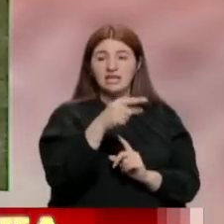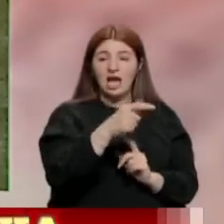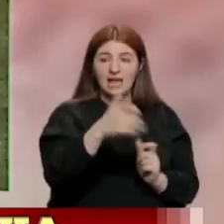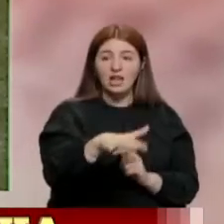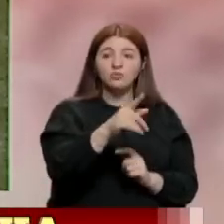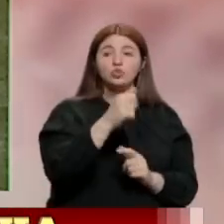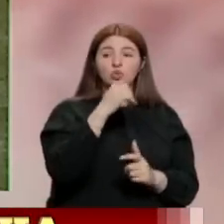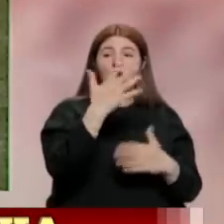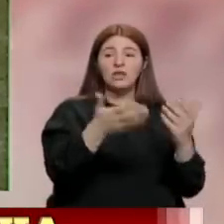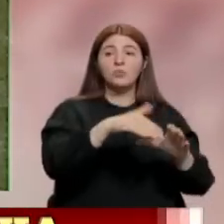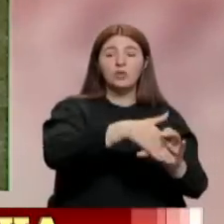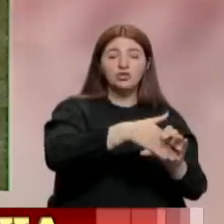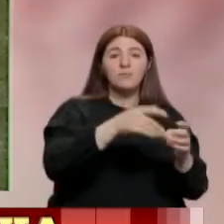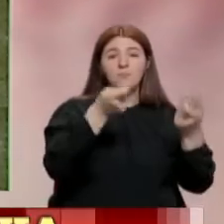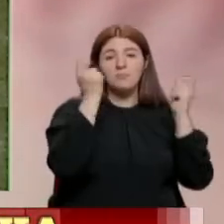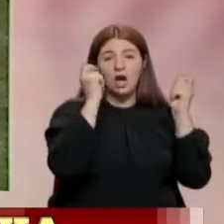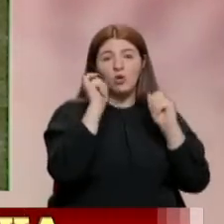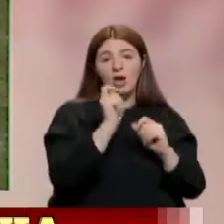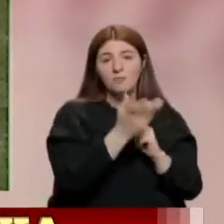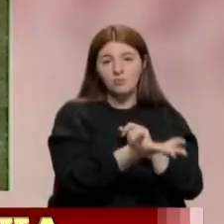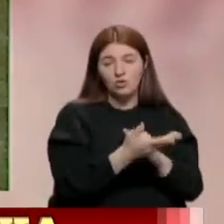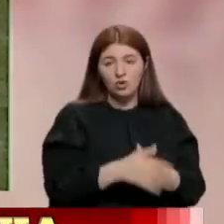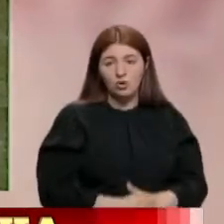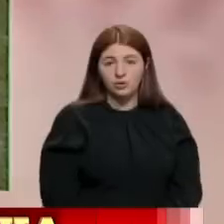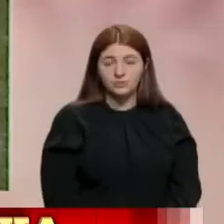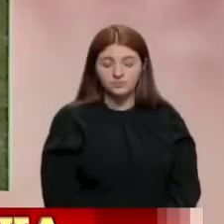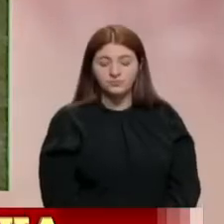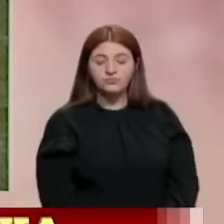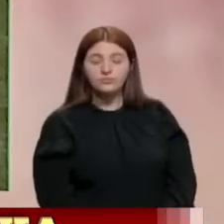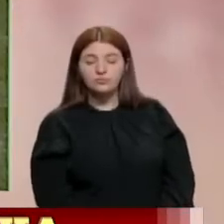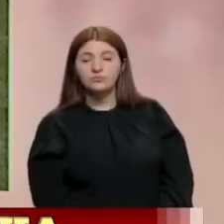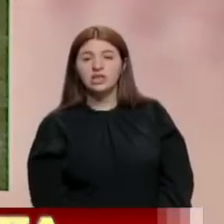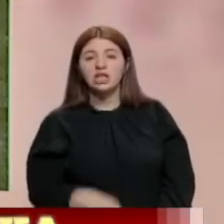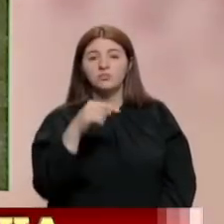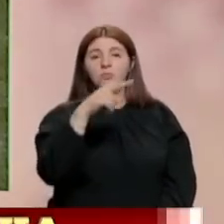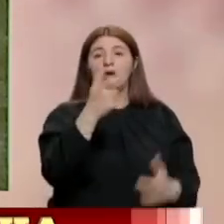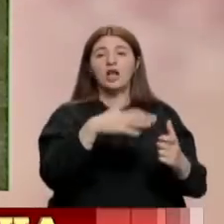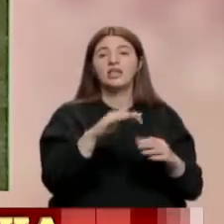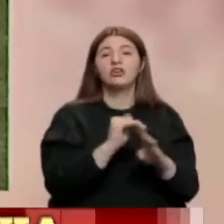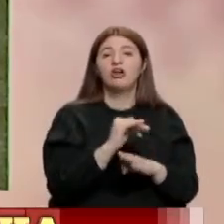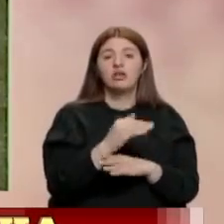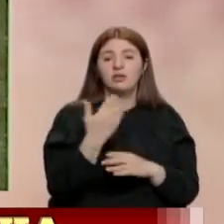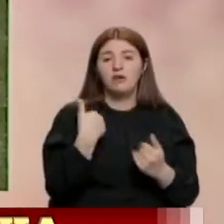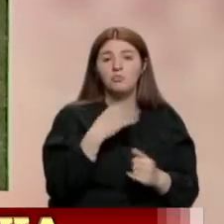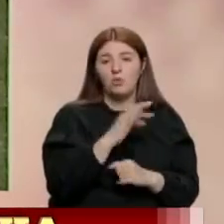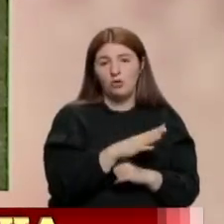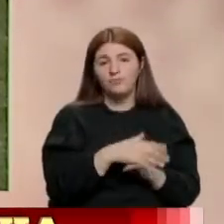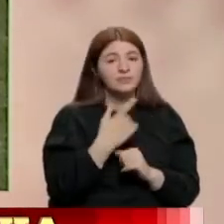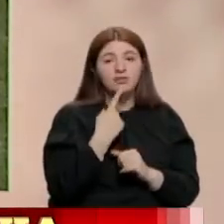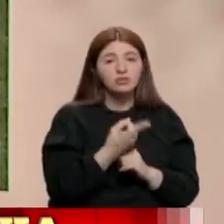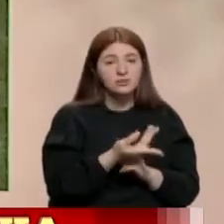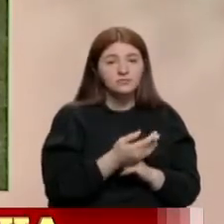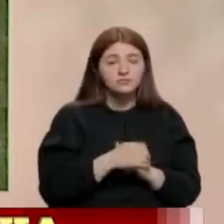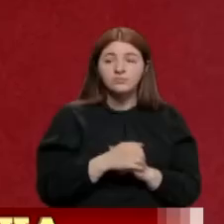suyu kaynatıp bulaşık yıkıyor, banyo yapıyor. Şimdi bu bölgede yaşanan durum, tablo bu. Ne